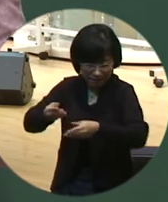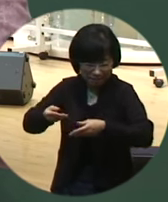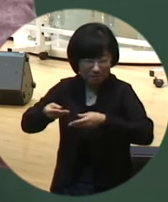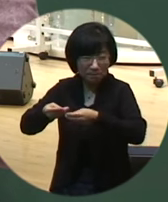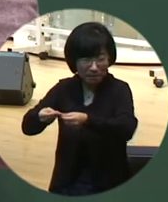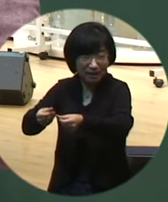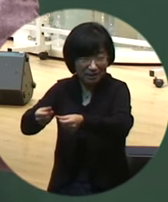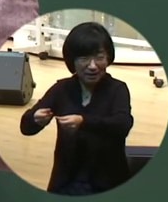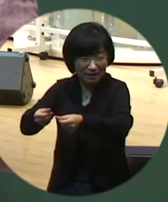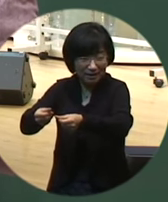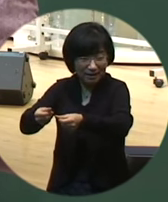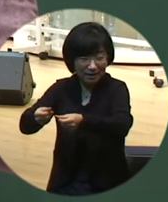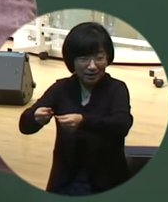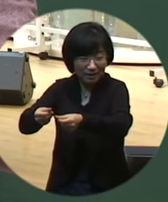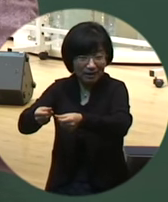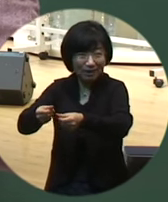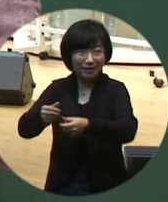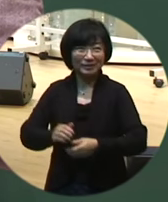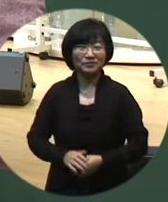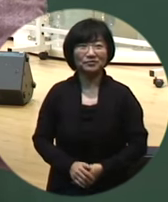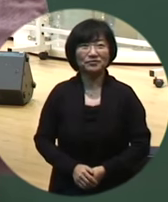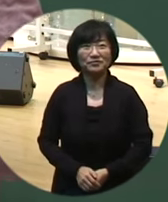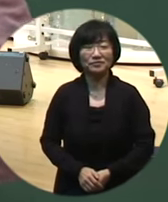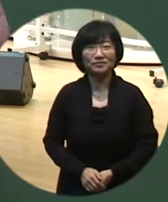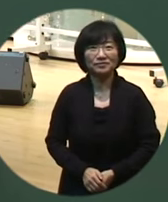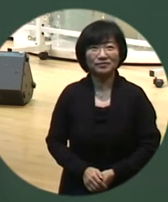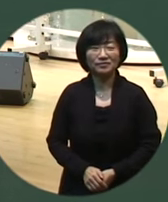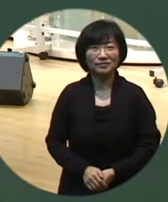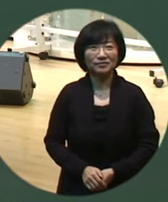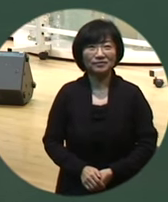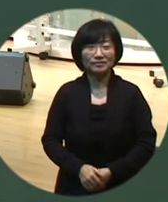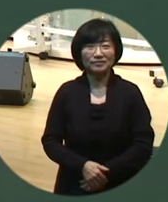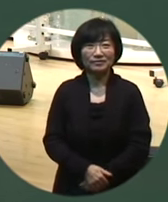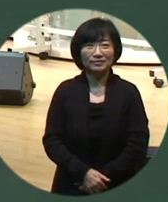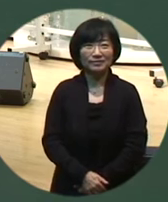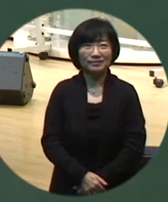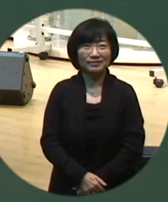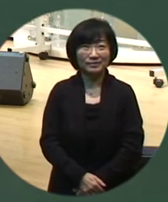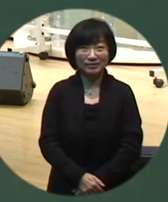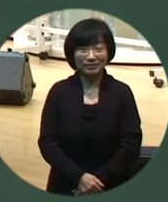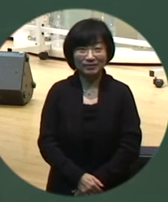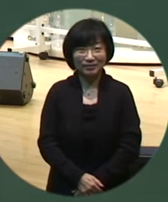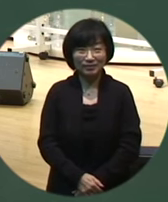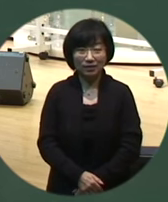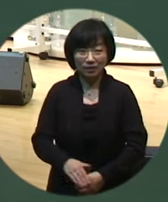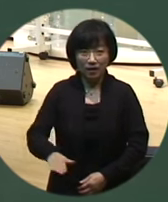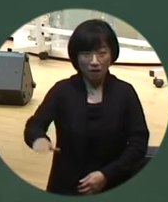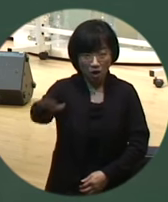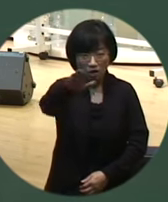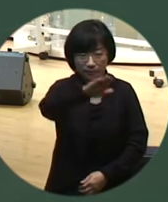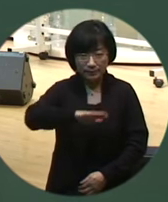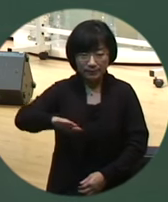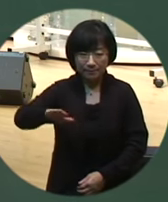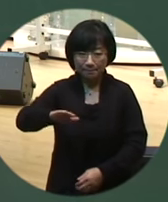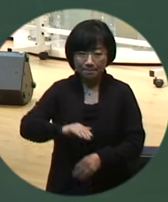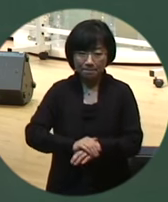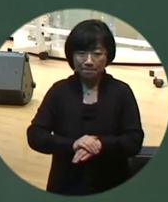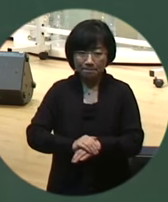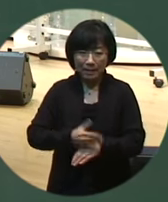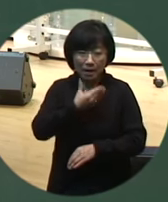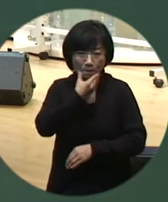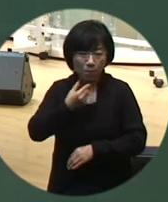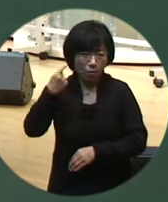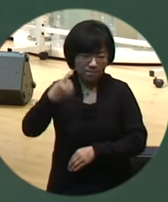serpent. 흑암이 손 못 댄다니 그러네요. The force of darkness cannot lay a finger on you. 이 복음으로 여러분이 결론 난